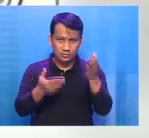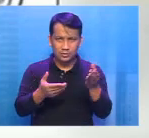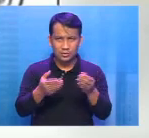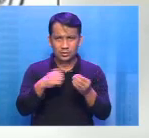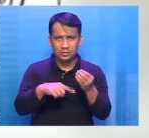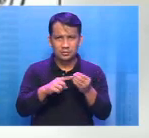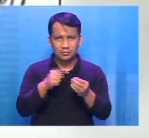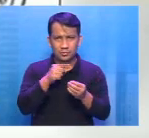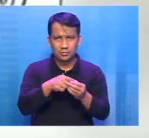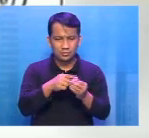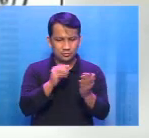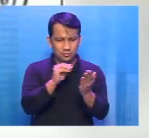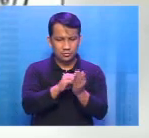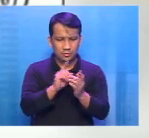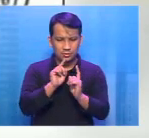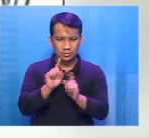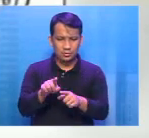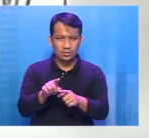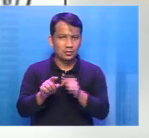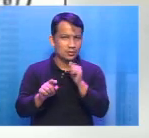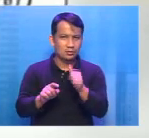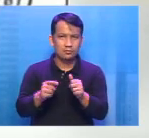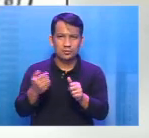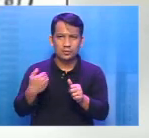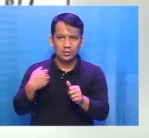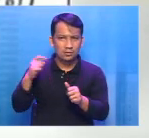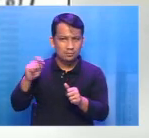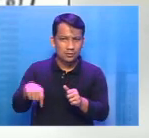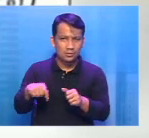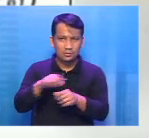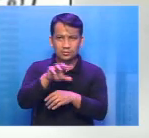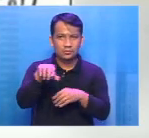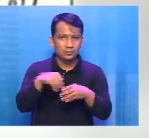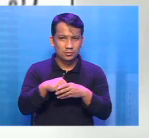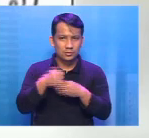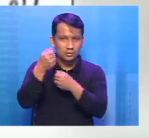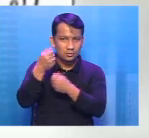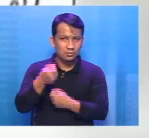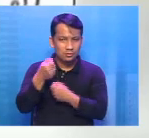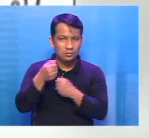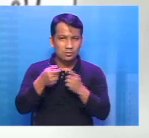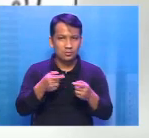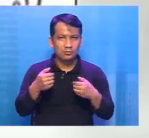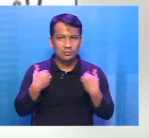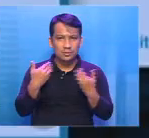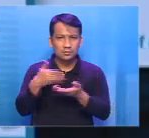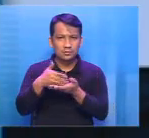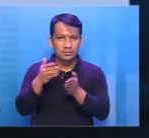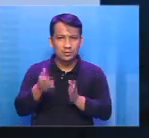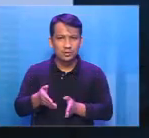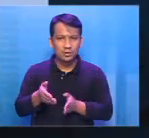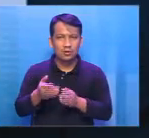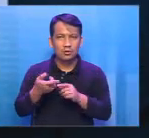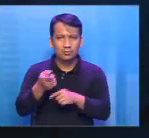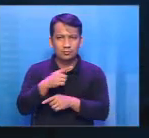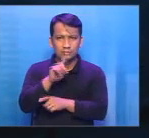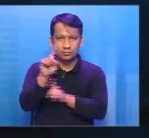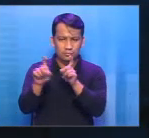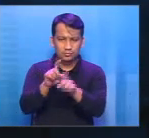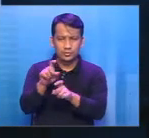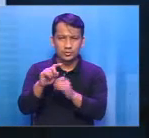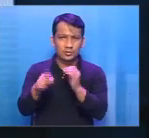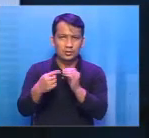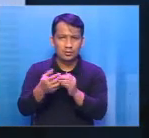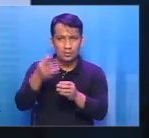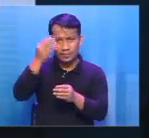Tila sinasabi sa sagot sa module na hindi dapat sumasali sa mga protesta ang mga estudyante. Sa tanong ng module sa